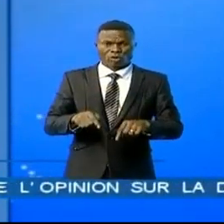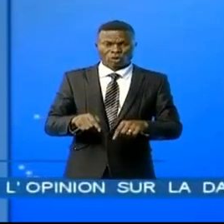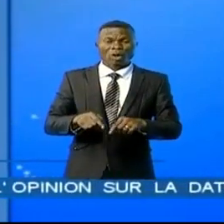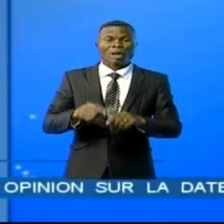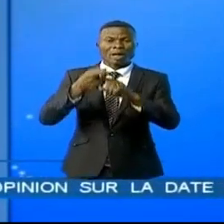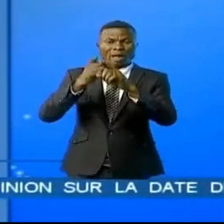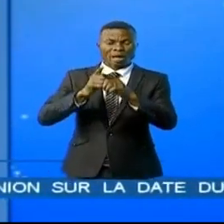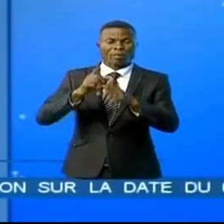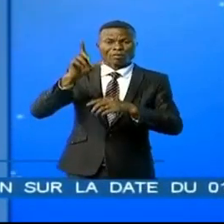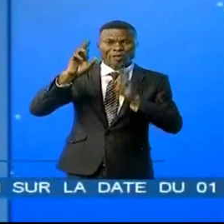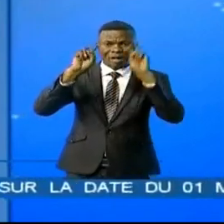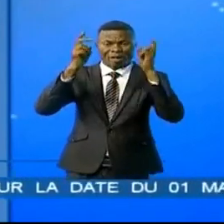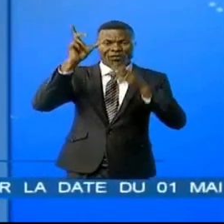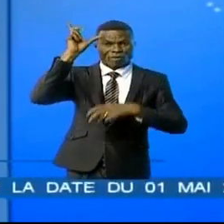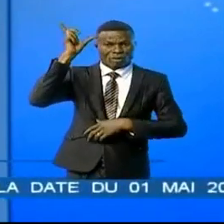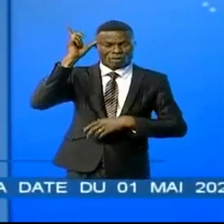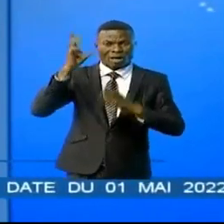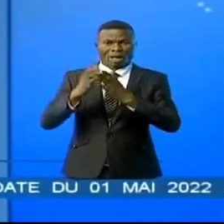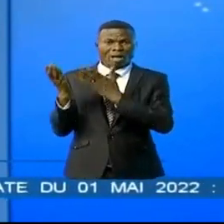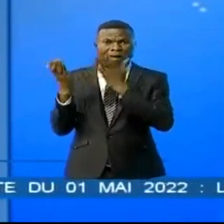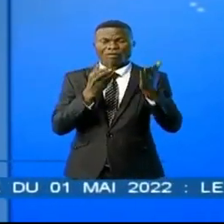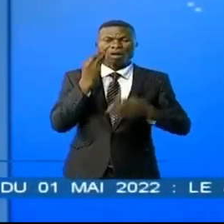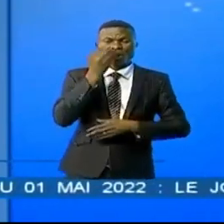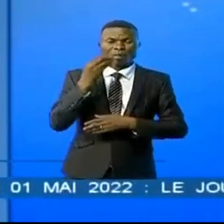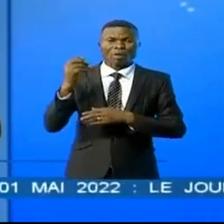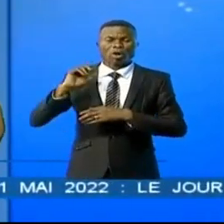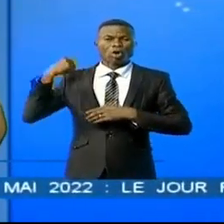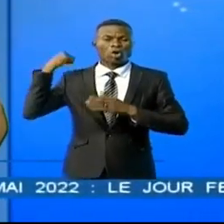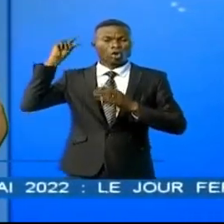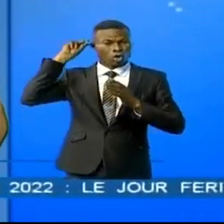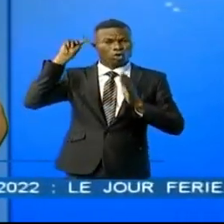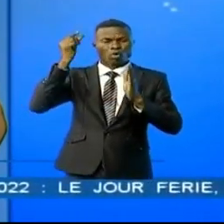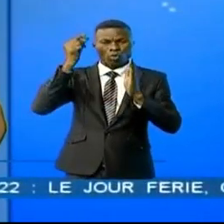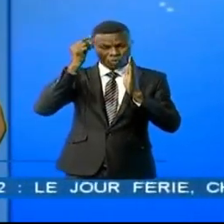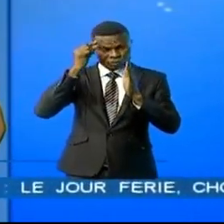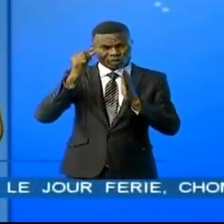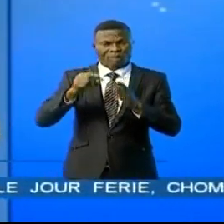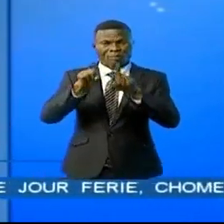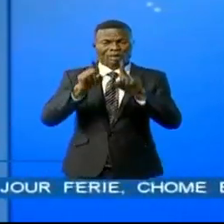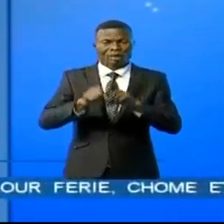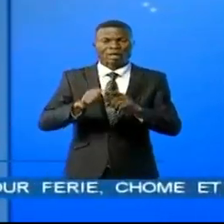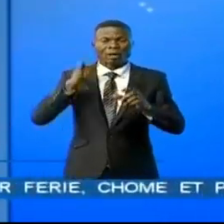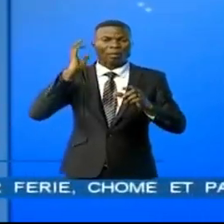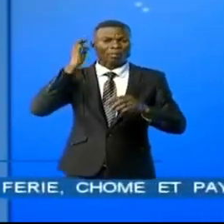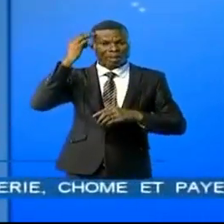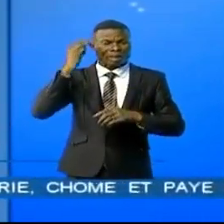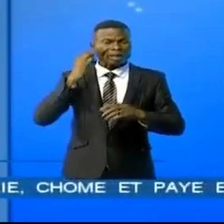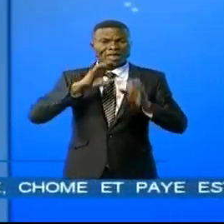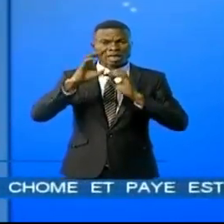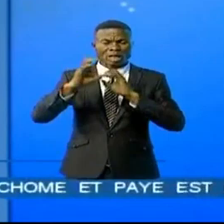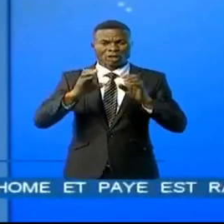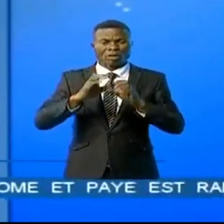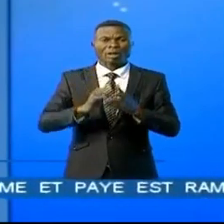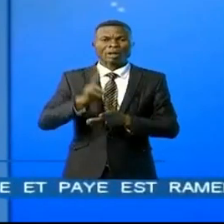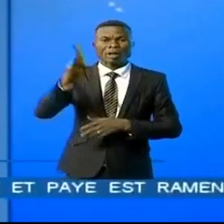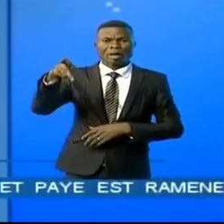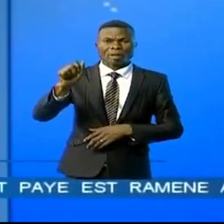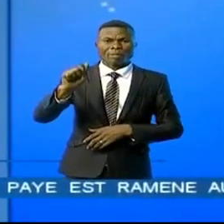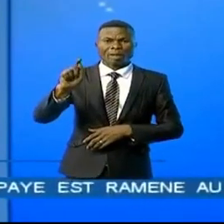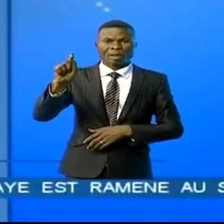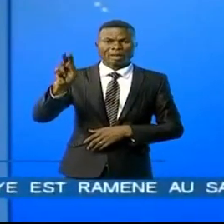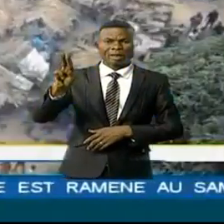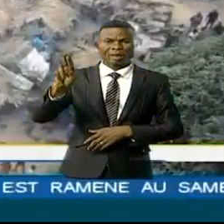de Lubumbashi avec le porte-parole du gouvernement et ministre de la Communication et Médias, Patrick